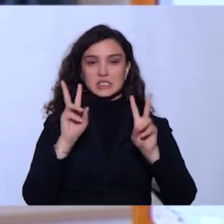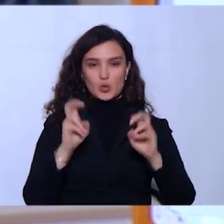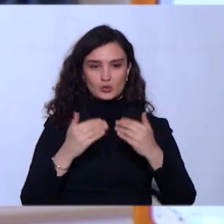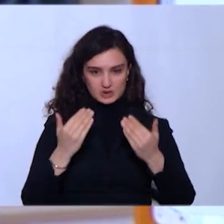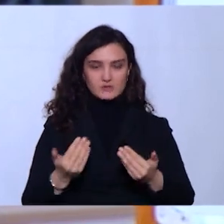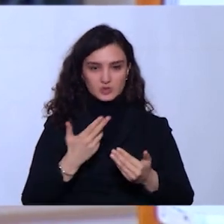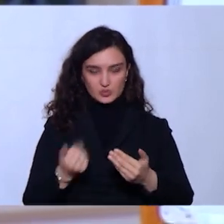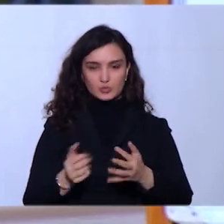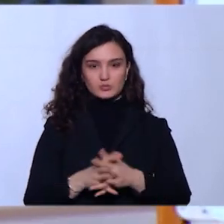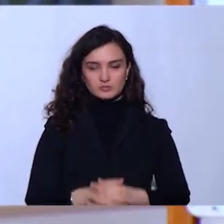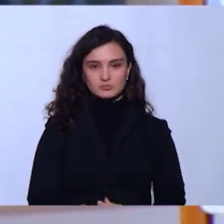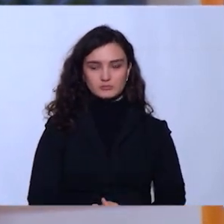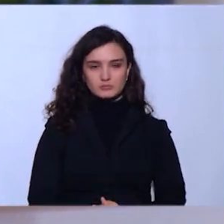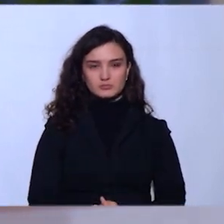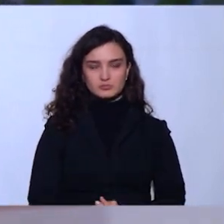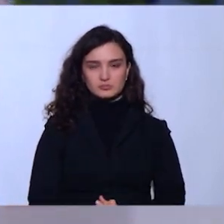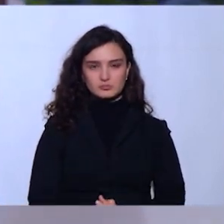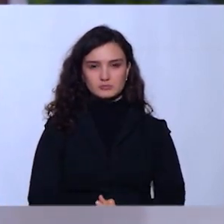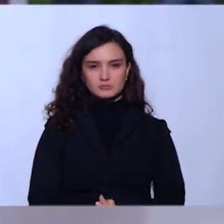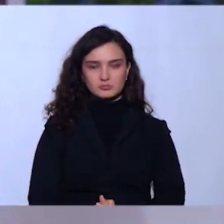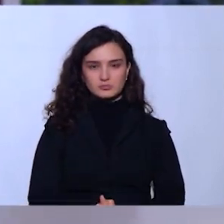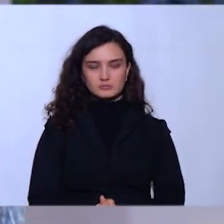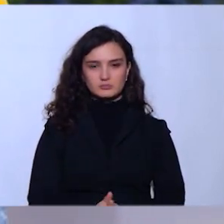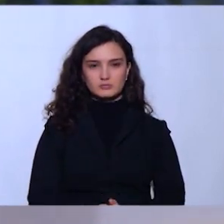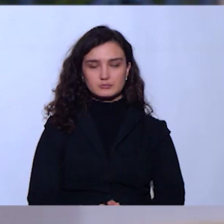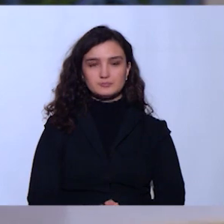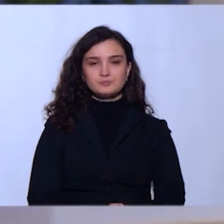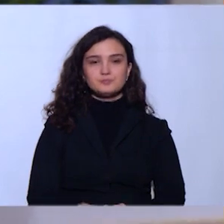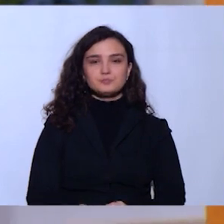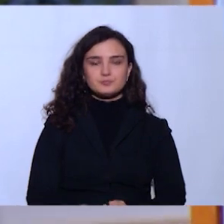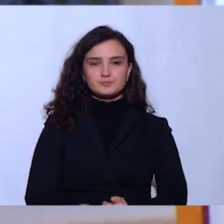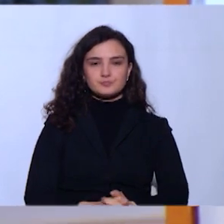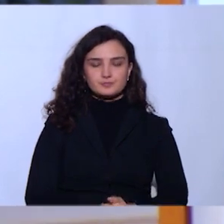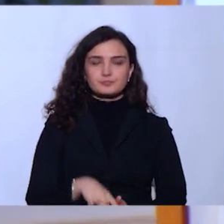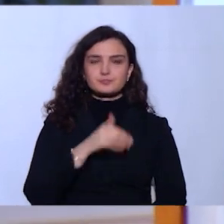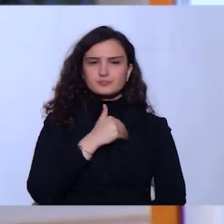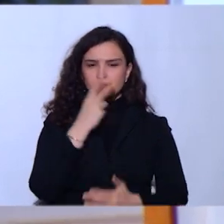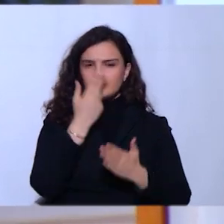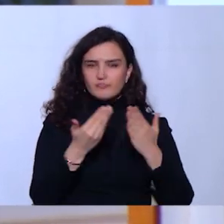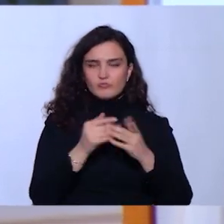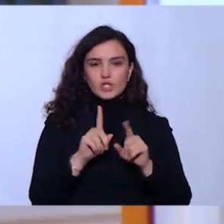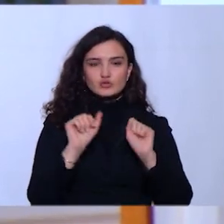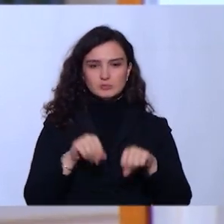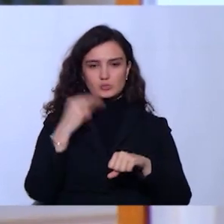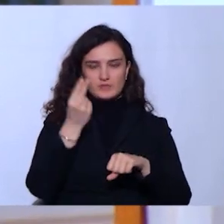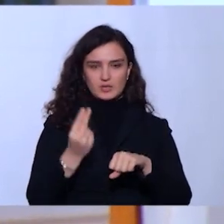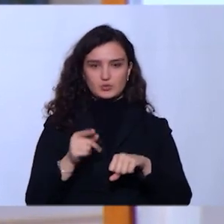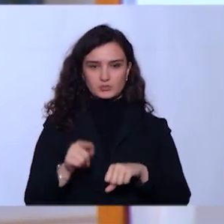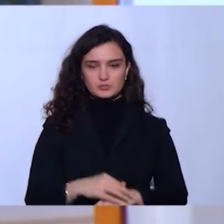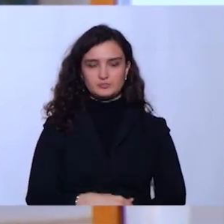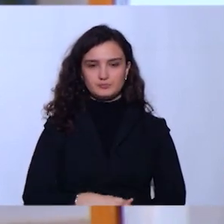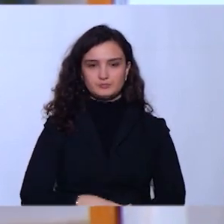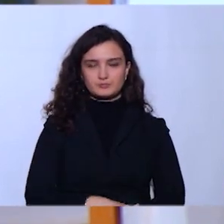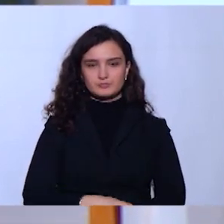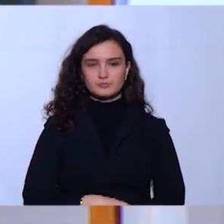დღესასწაულისთვის, ხო? ახლა მე მინდა გაჩვენოთ რა შეიძლება რომ დამხატოთ